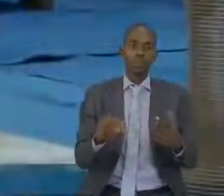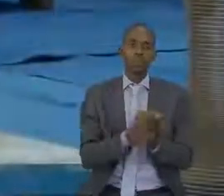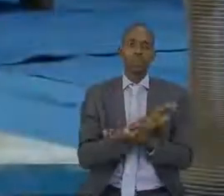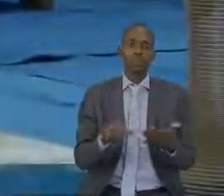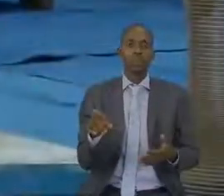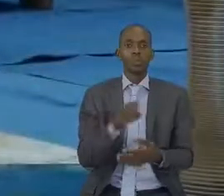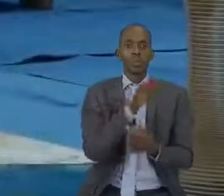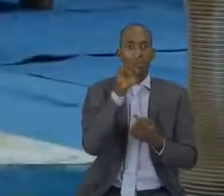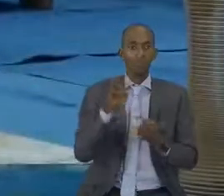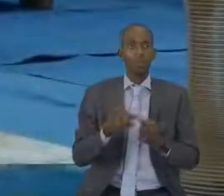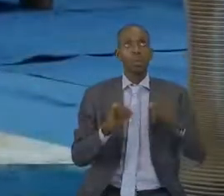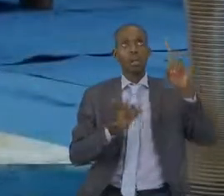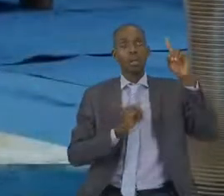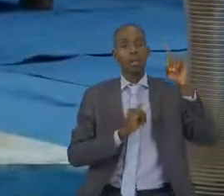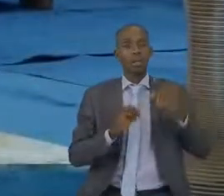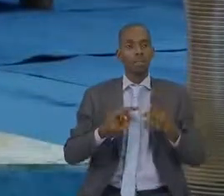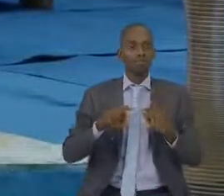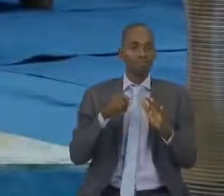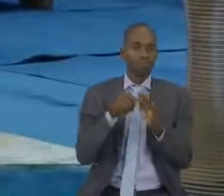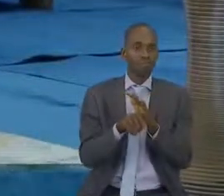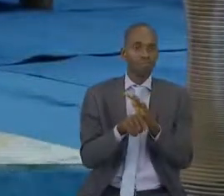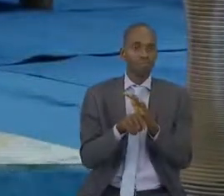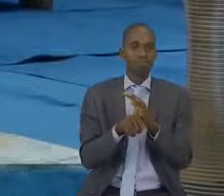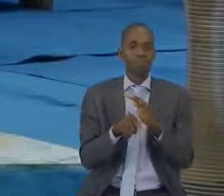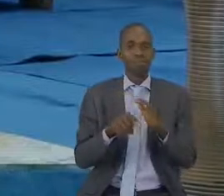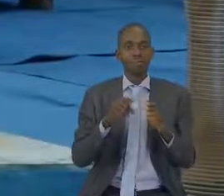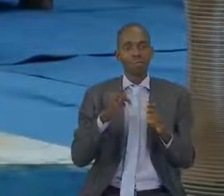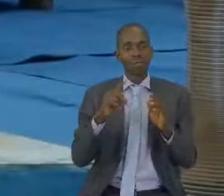je frapperai le pays d'Égypte.